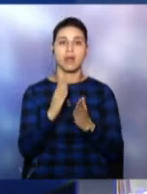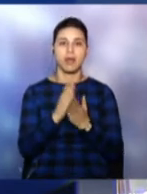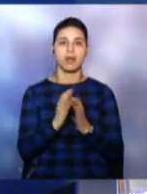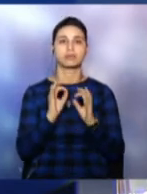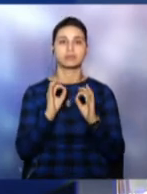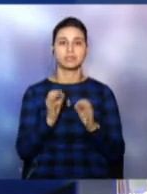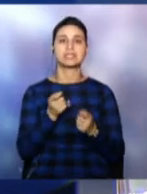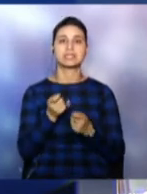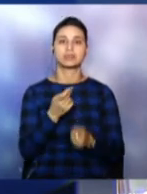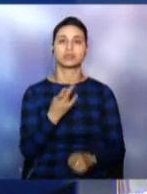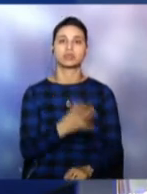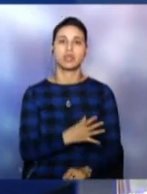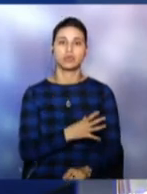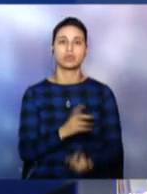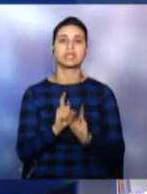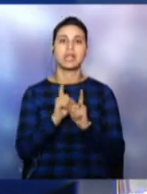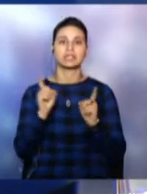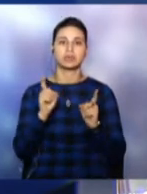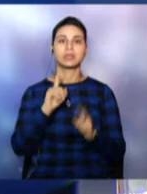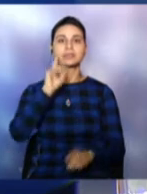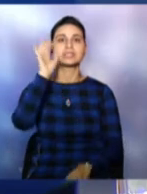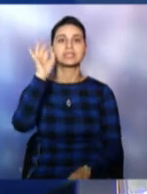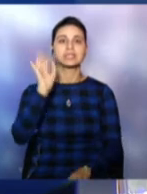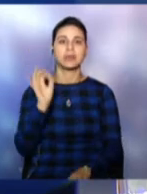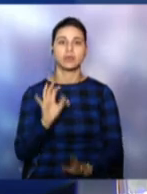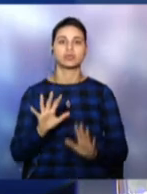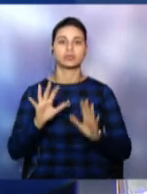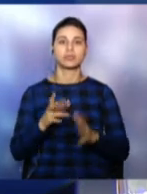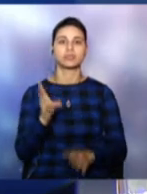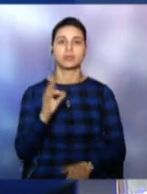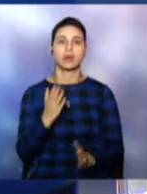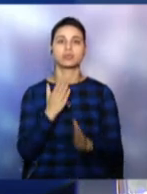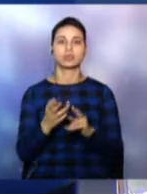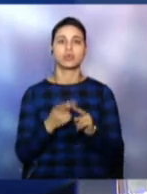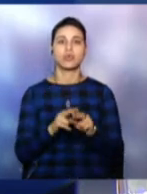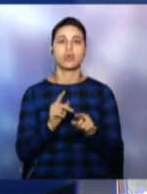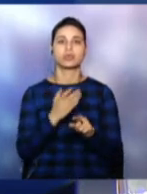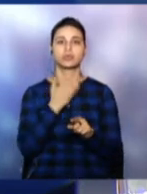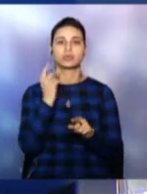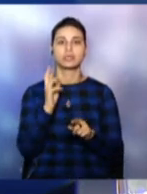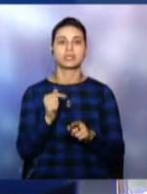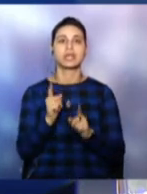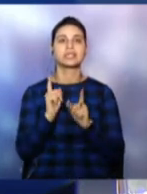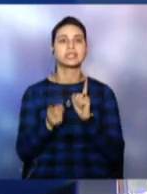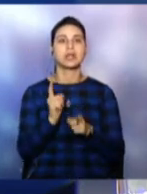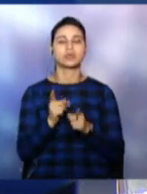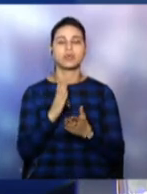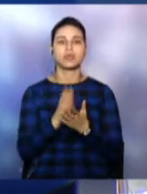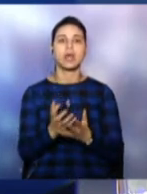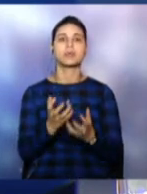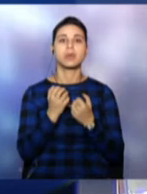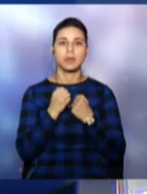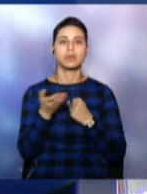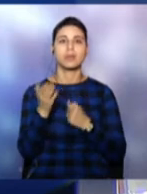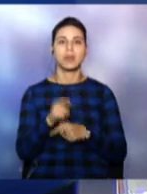ცხადია, სიფრთხილე გმართებთ, განსაკუთრებით სისტემატური მოხმარების შემთხვევაში. მაგრამ თუ ეს მითითება არ არის და ნატურალური სოიოსგან არის მიღებული,